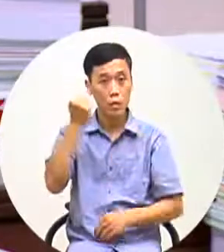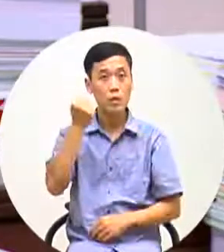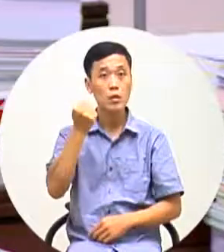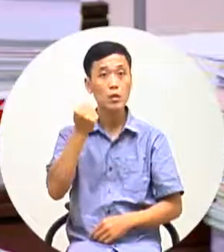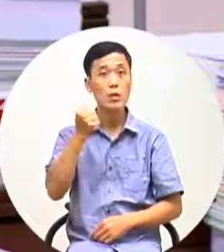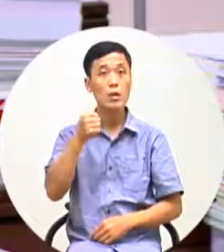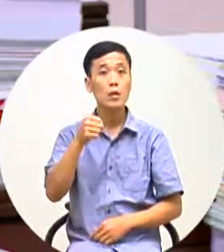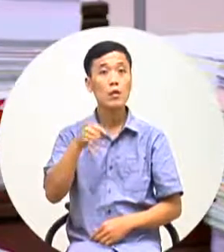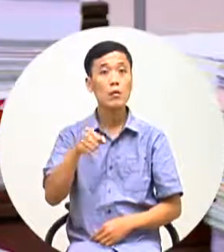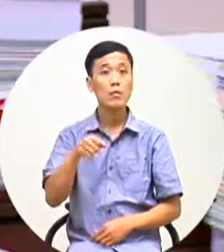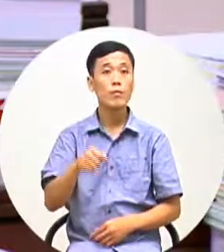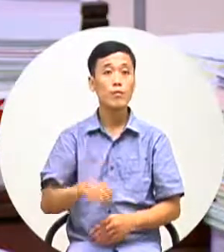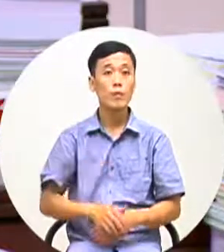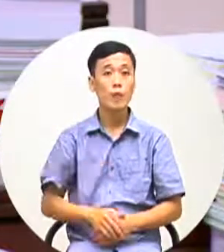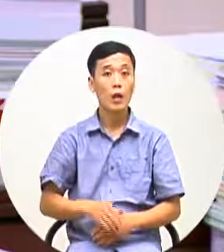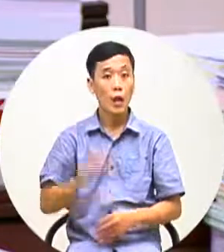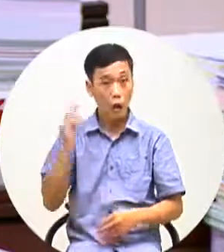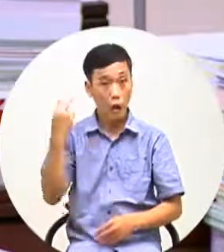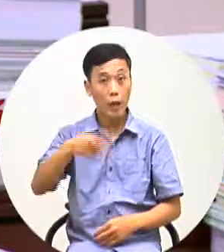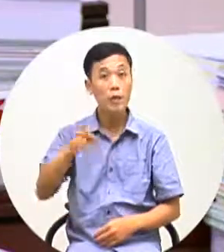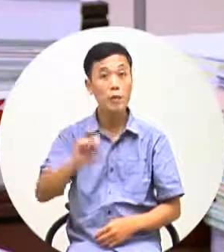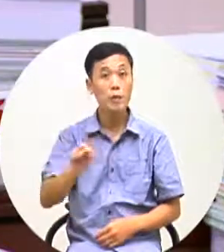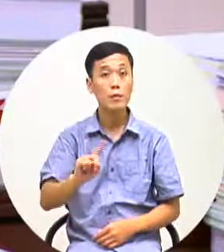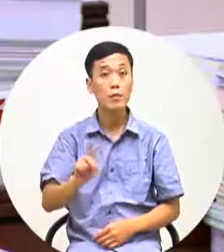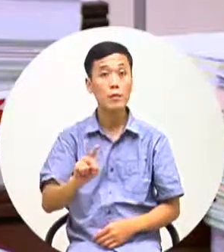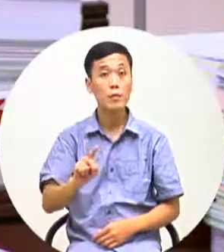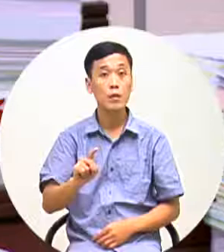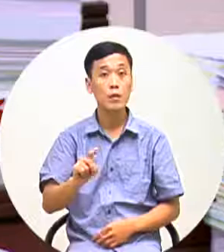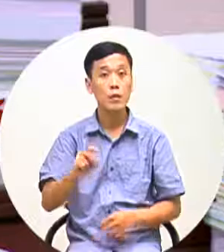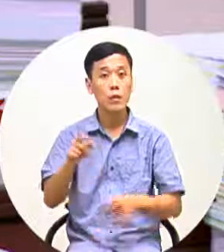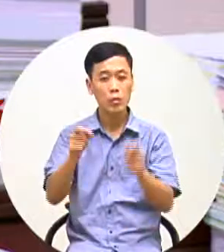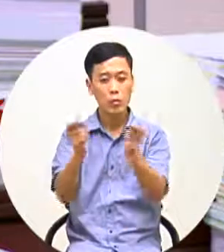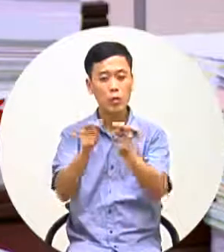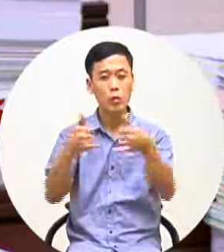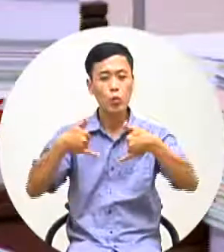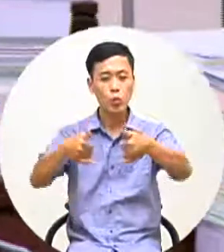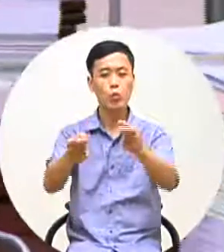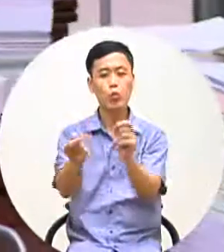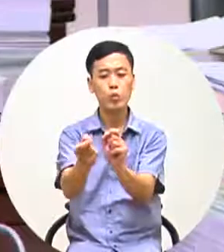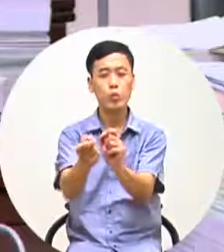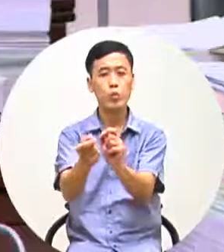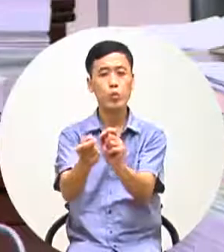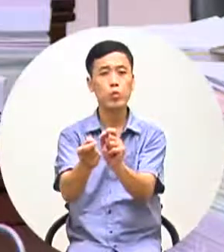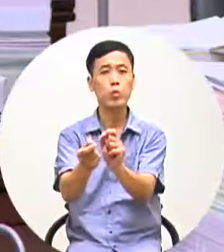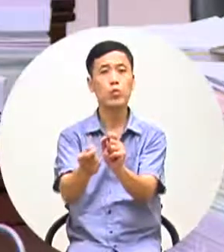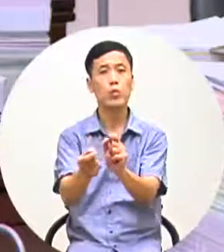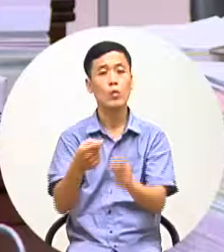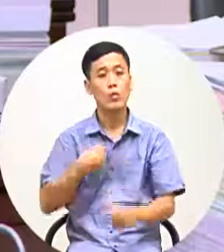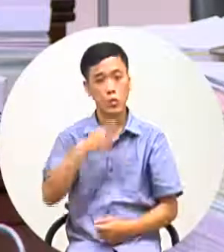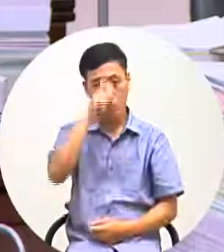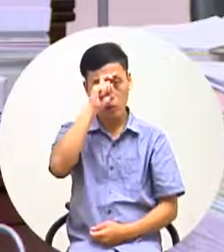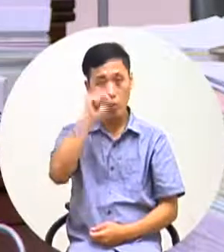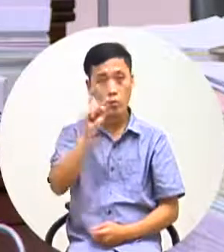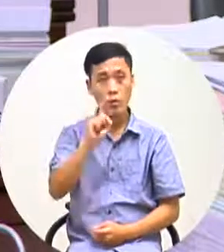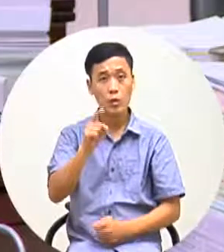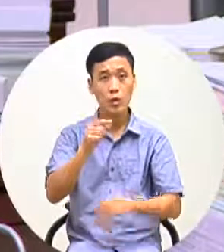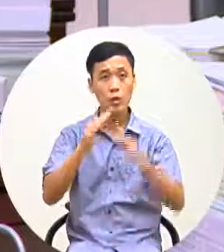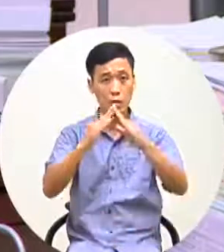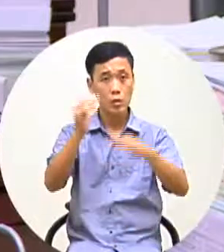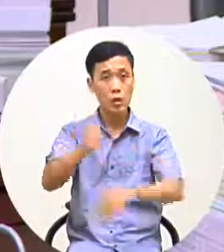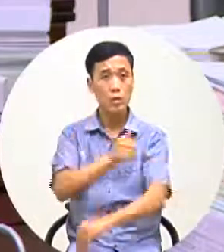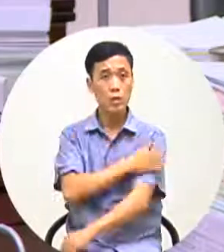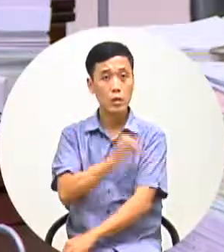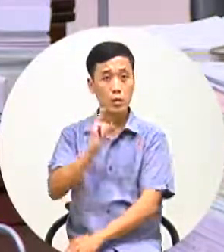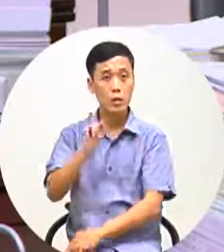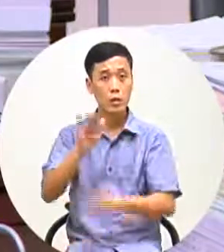且嘛短短的一条路，所以我感觉希望讲，陈玉市长伫今年的这年底吼，我希望会